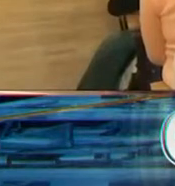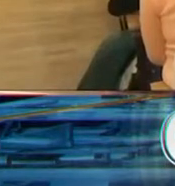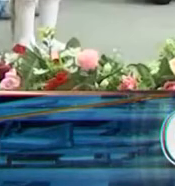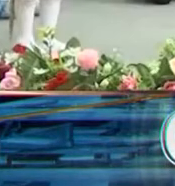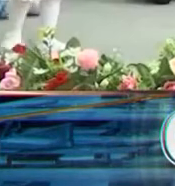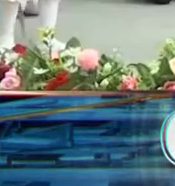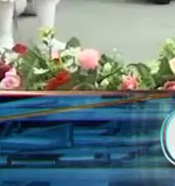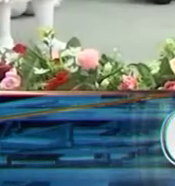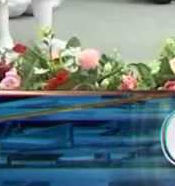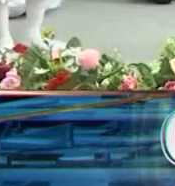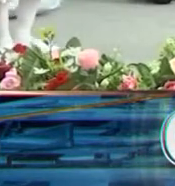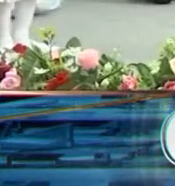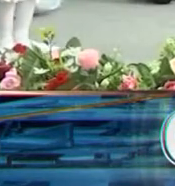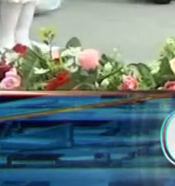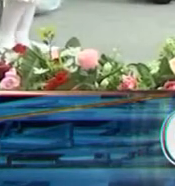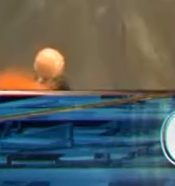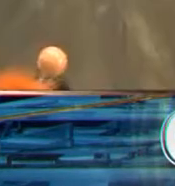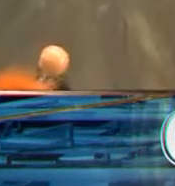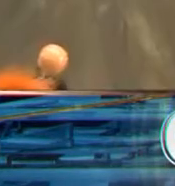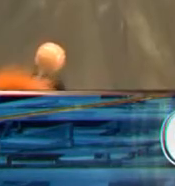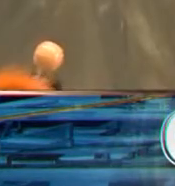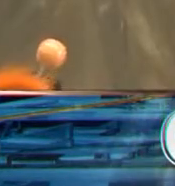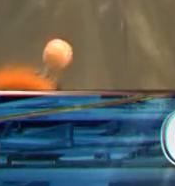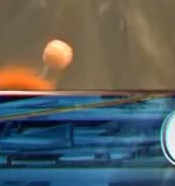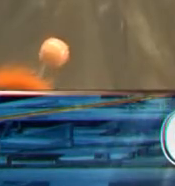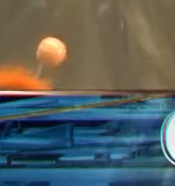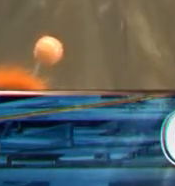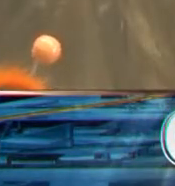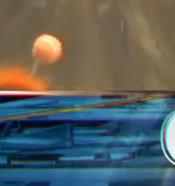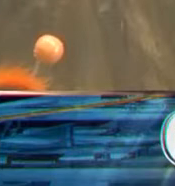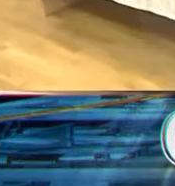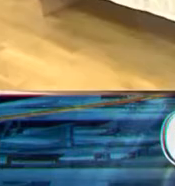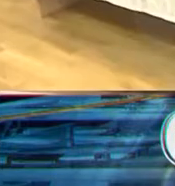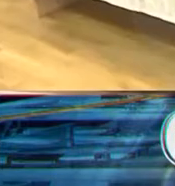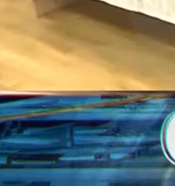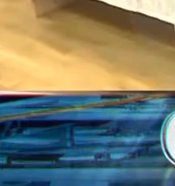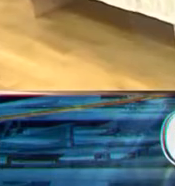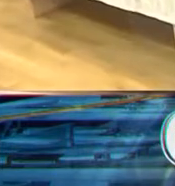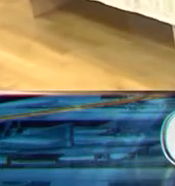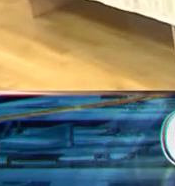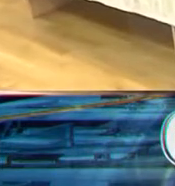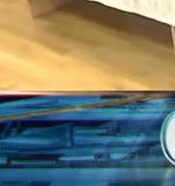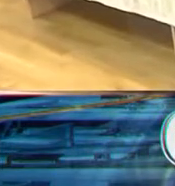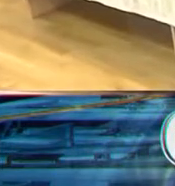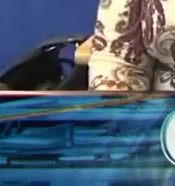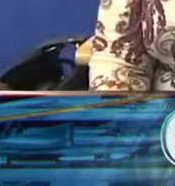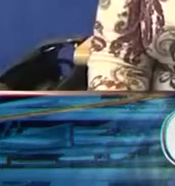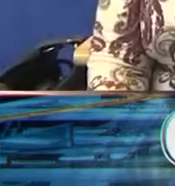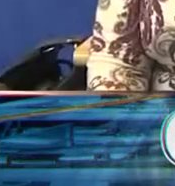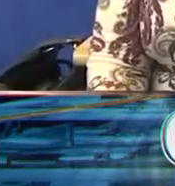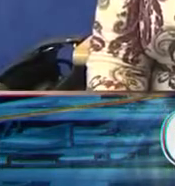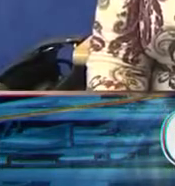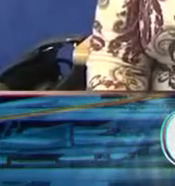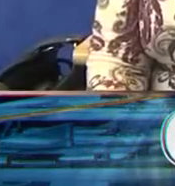Дети от мира сего. Более 800 ребят со всех уголков области состязались в конкурсе по развитию творческого потенциала